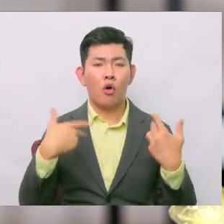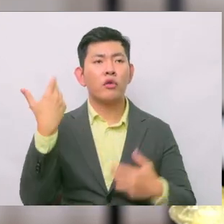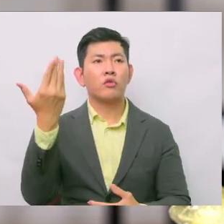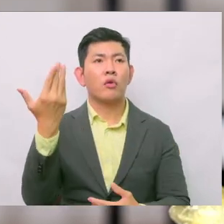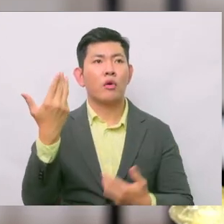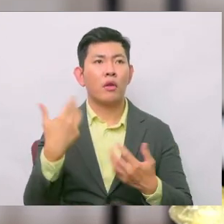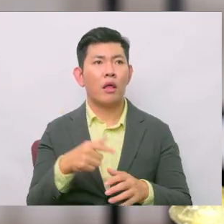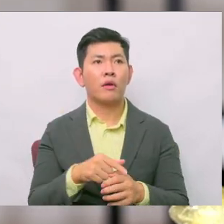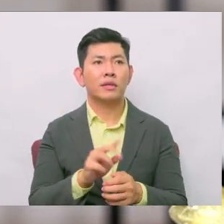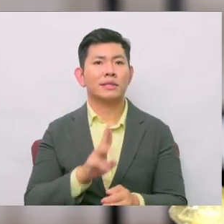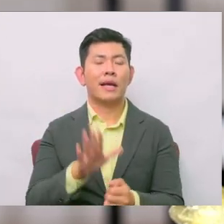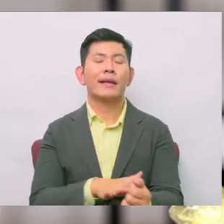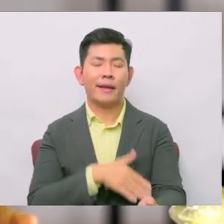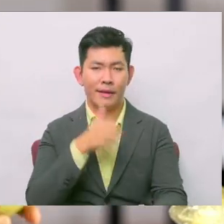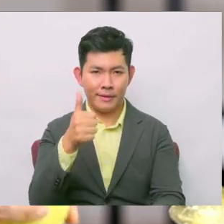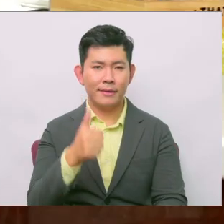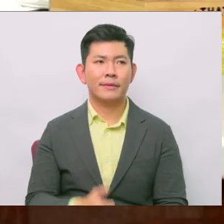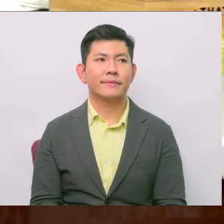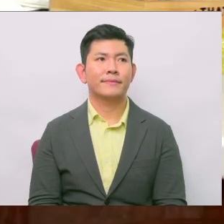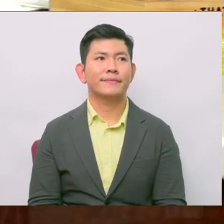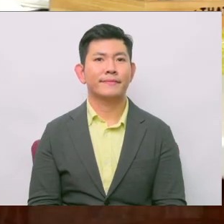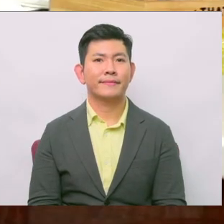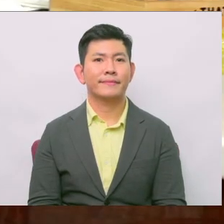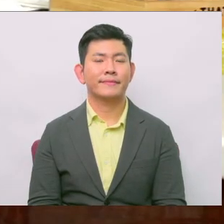จะอยู่ได้นานค่ะครู ค่ะ